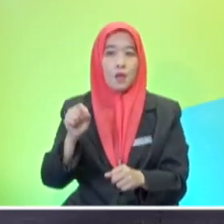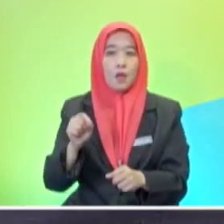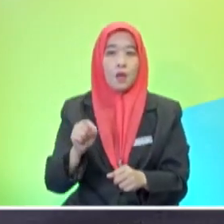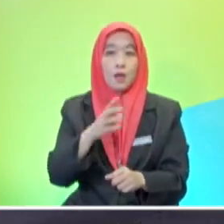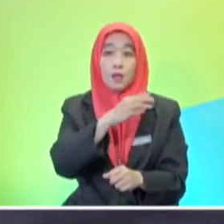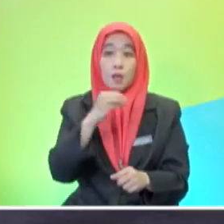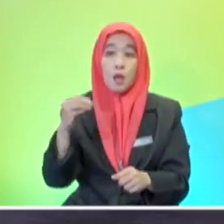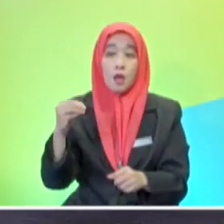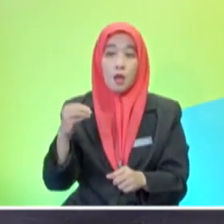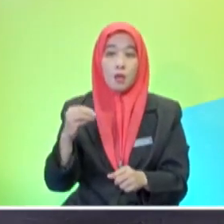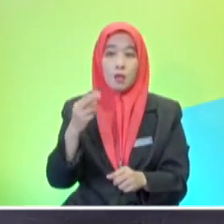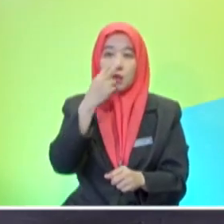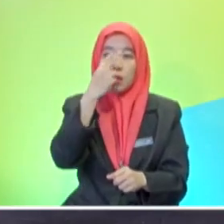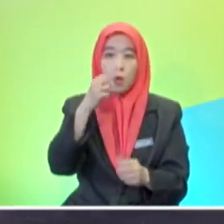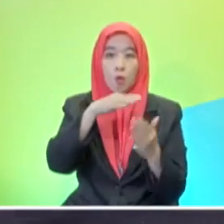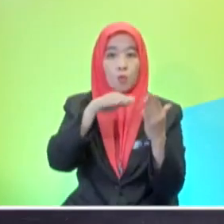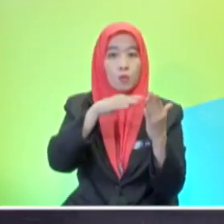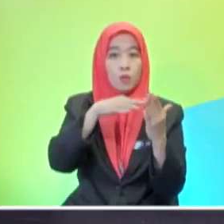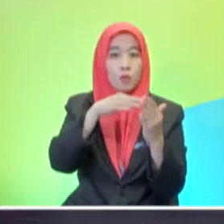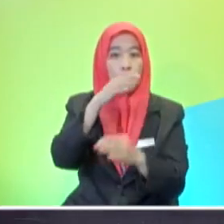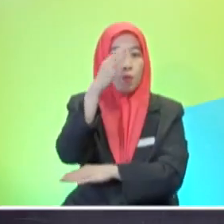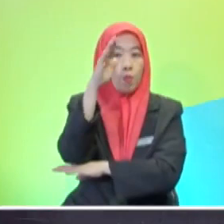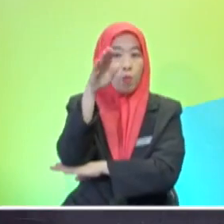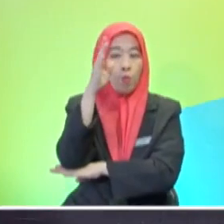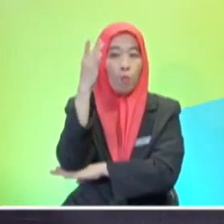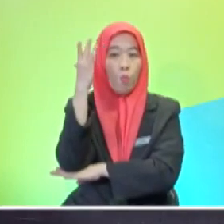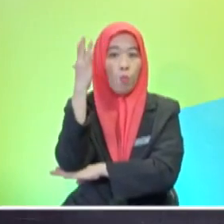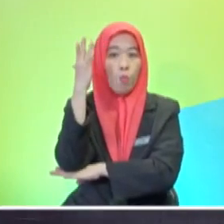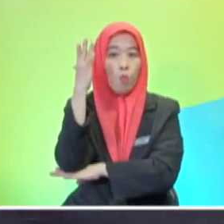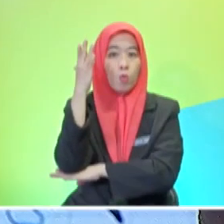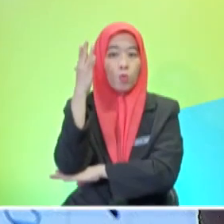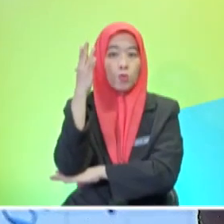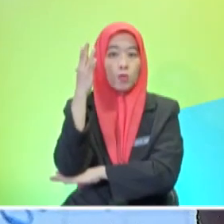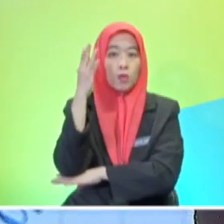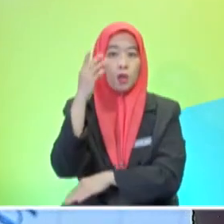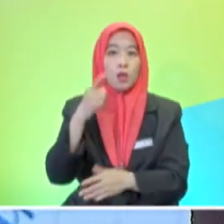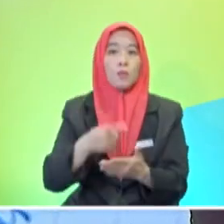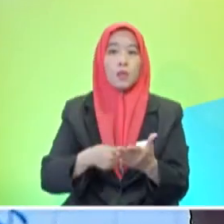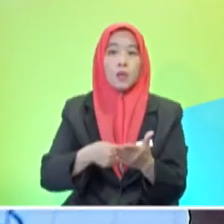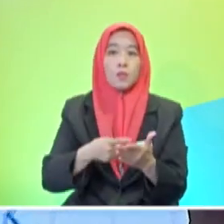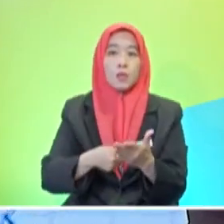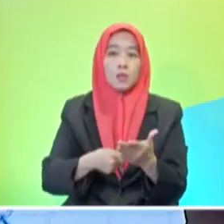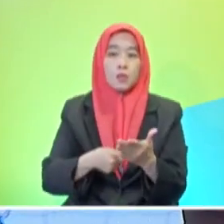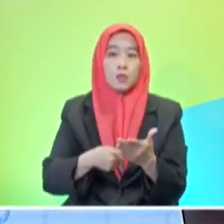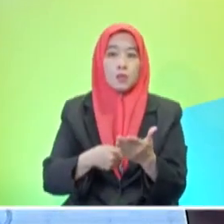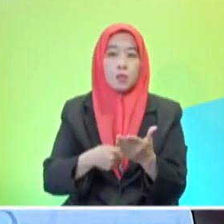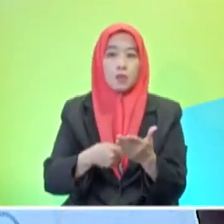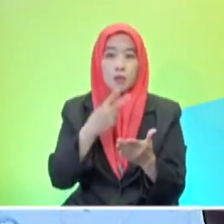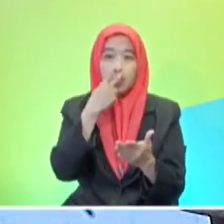Dan apakah pemerhatian terhadap pokok A di depan kita ni? Daunnya ke, ketinggiannya ke? Cikgu, kalau dari